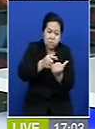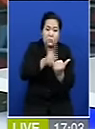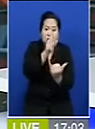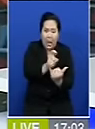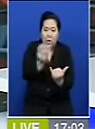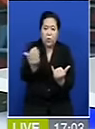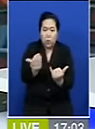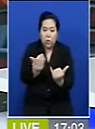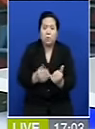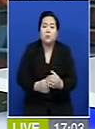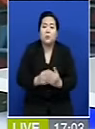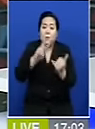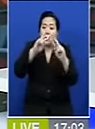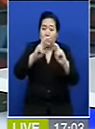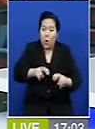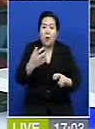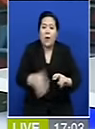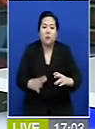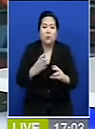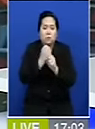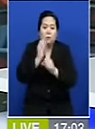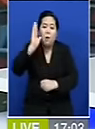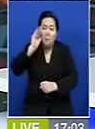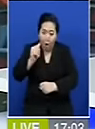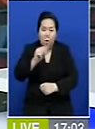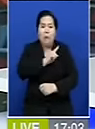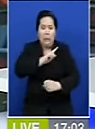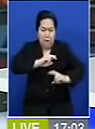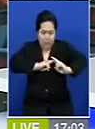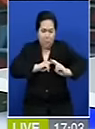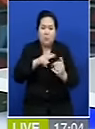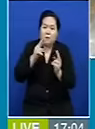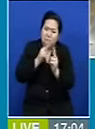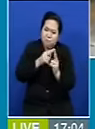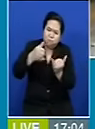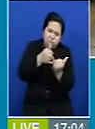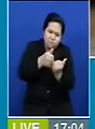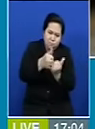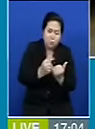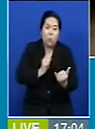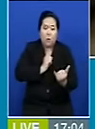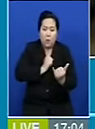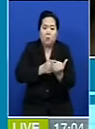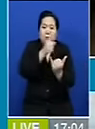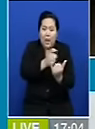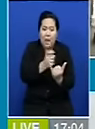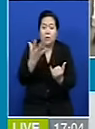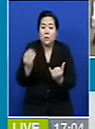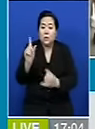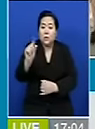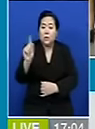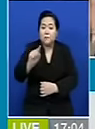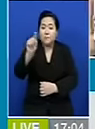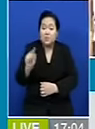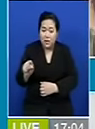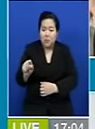ผลออกมายืนยันว่าเป็นพ่อนี่แหละค่ะที่ข่มขืนลูกเพียงลำพังนะคะแต่ยังต้องรอผลอีก 20% ที่เป็น